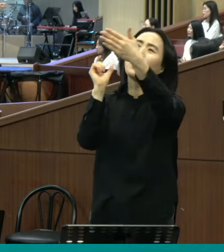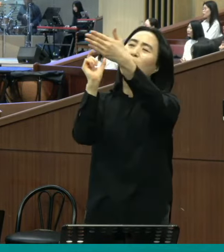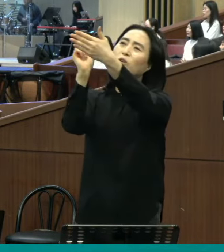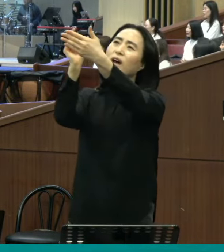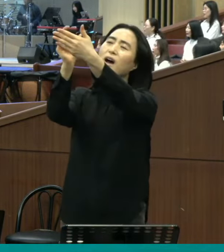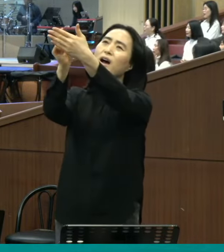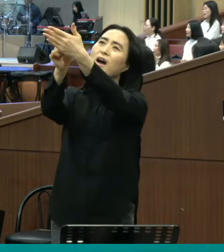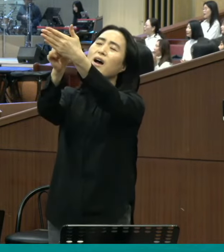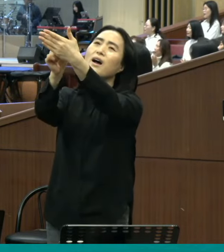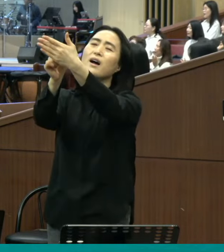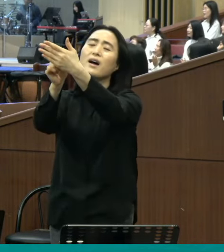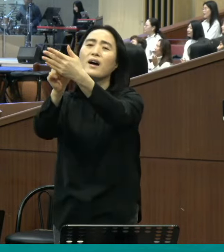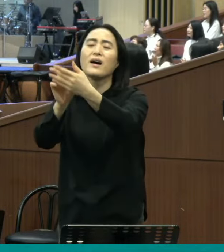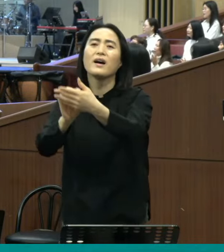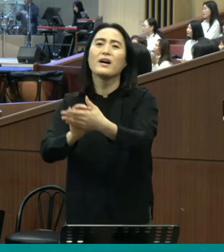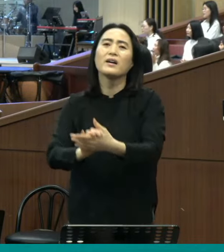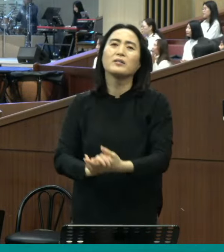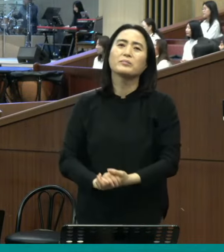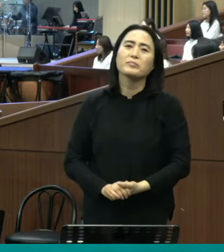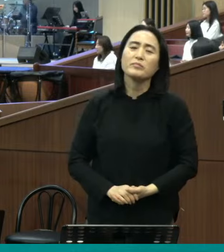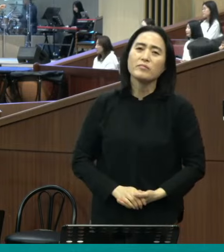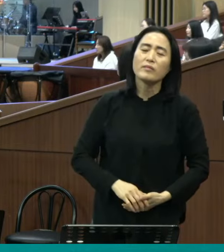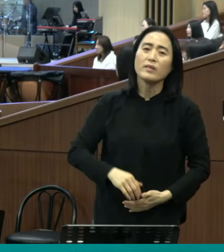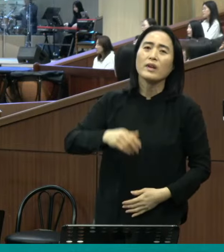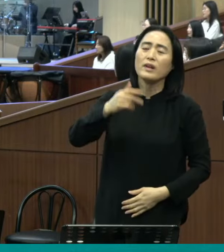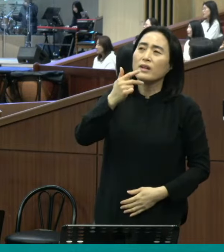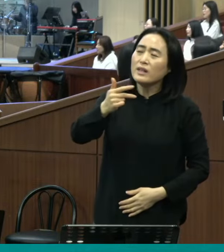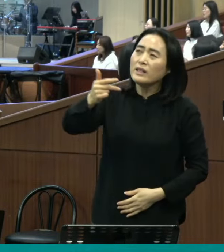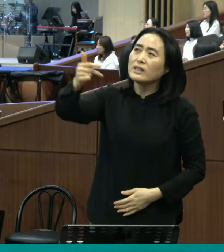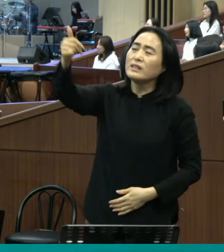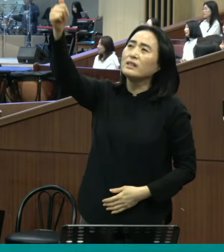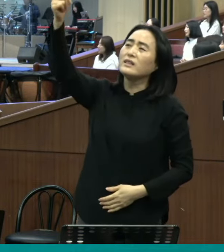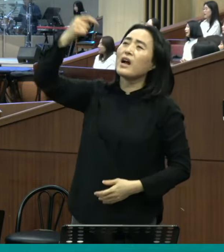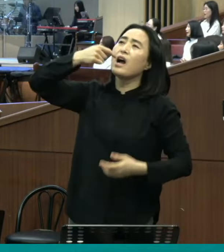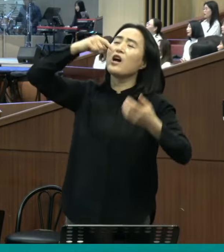붙이셨도다. 우리 선포할까요? 그가